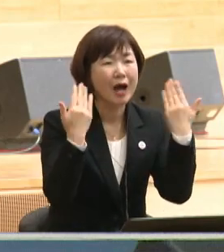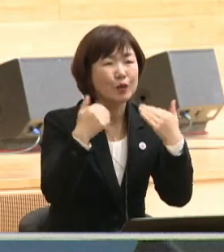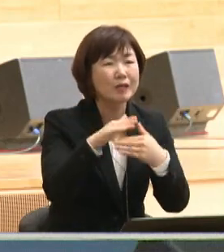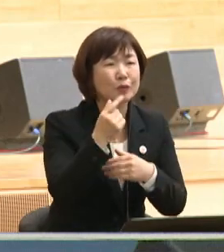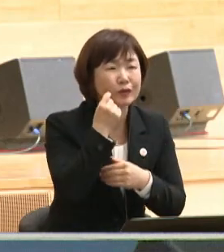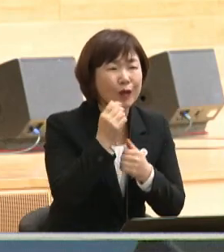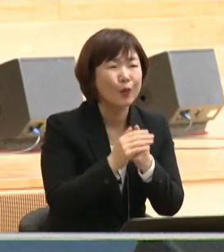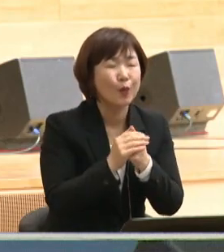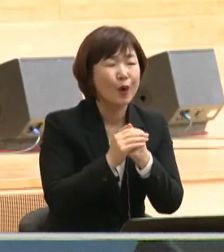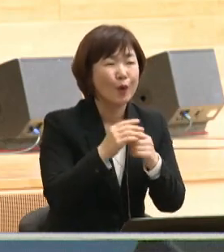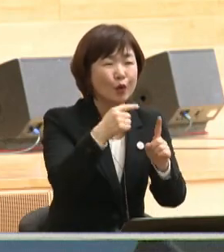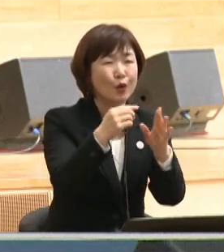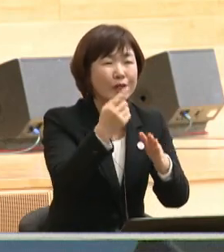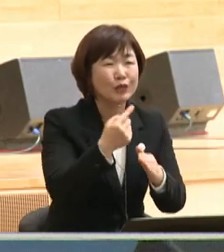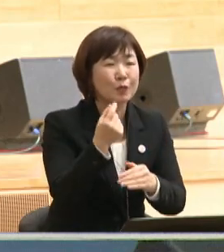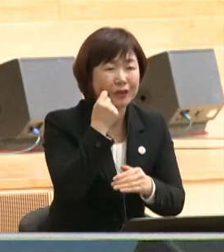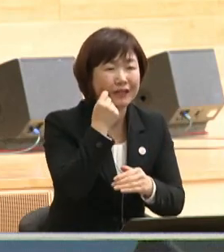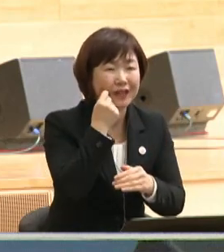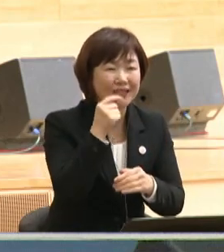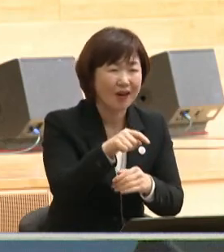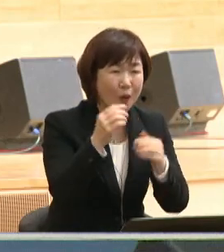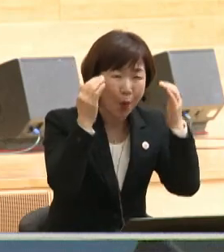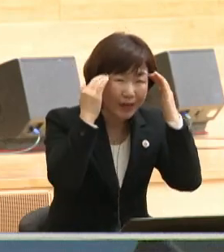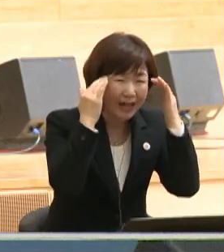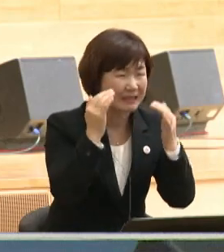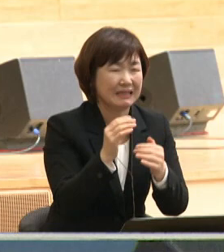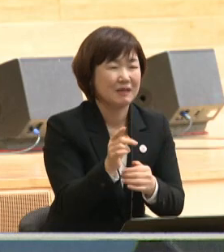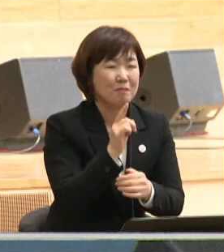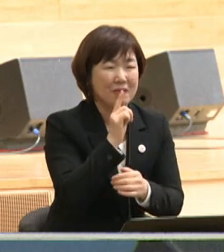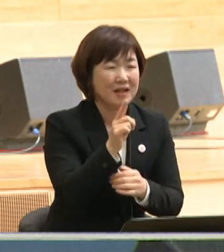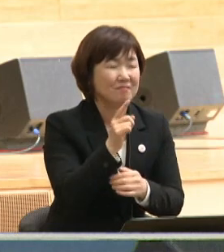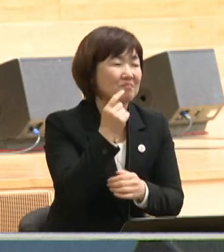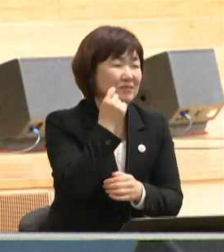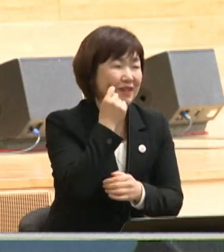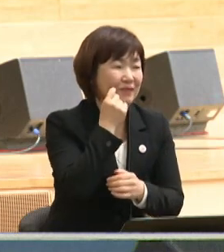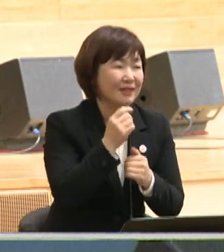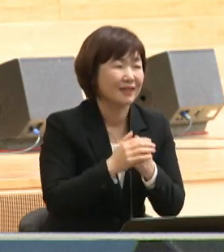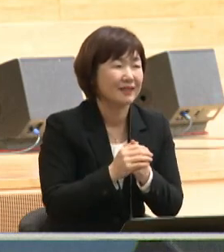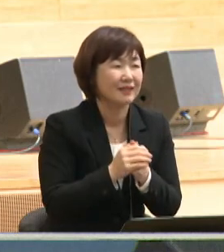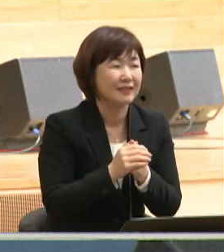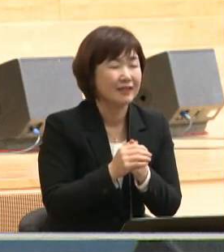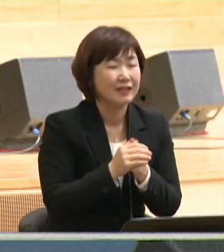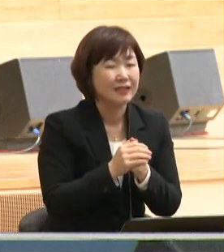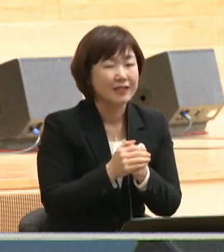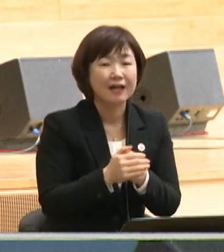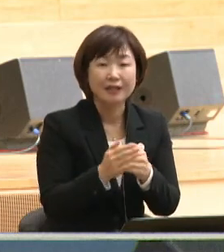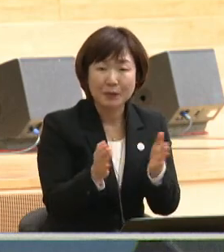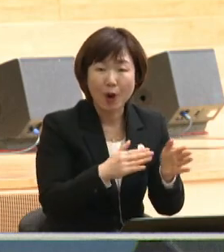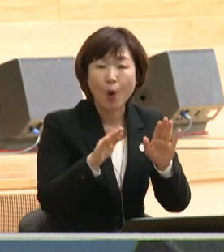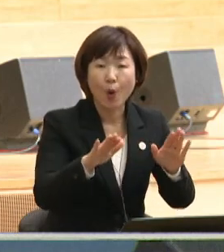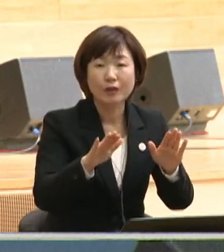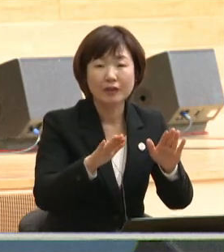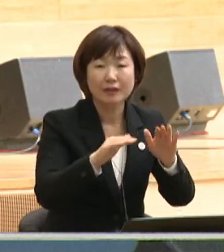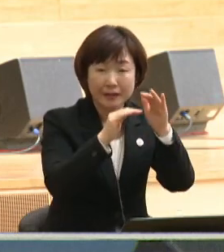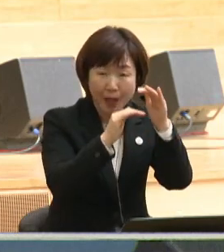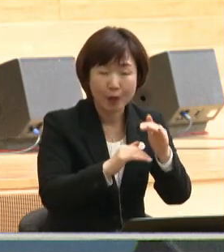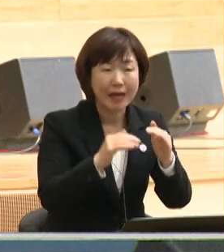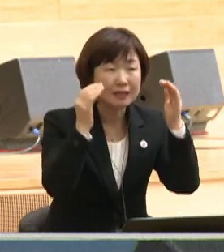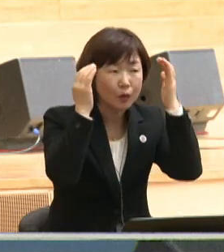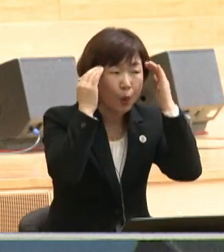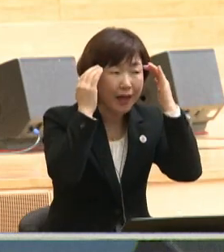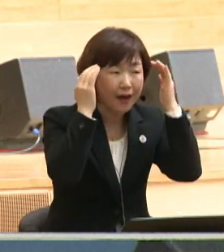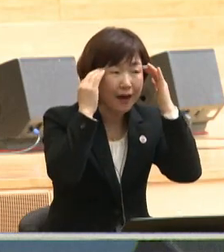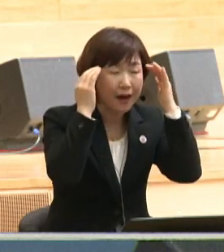건 본문에서 말하는이 고난과는 좀 다리 다른 결이라는 이야기입니다 그렇다면 오늘 본문에서 말하는이